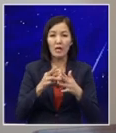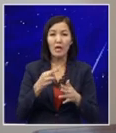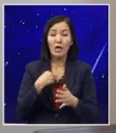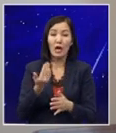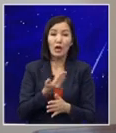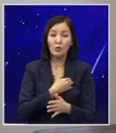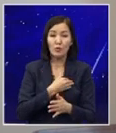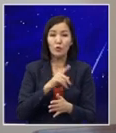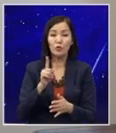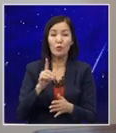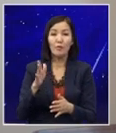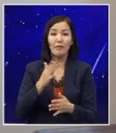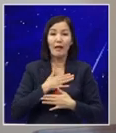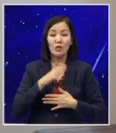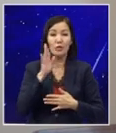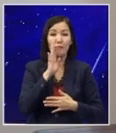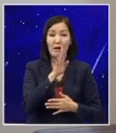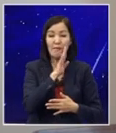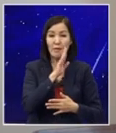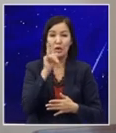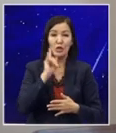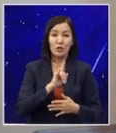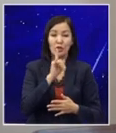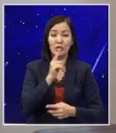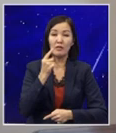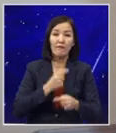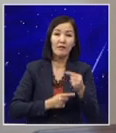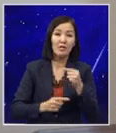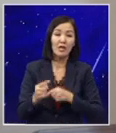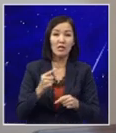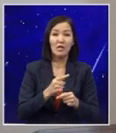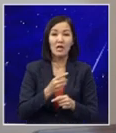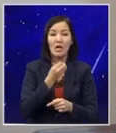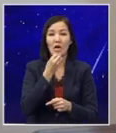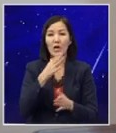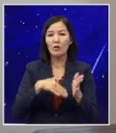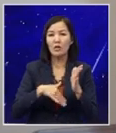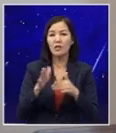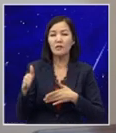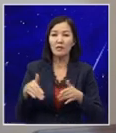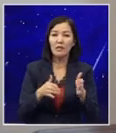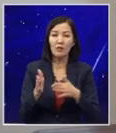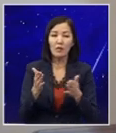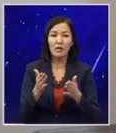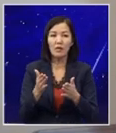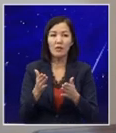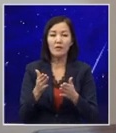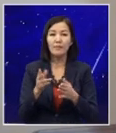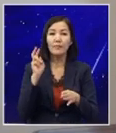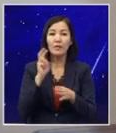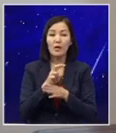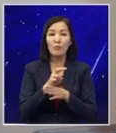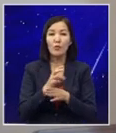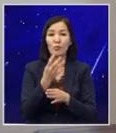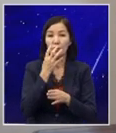наши мамы, женщины возвращались домой по хорошей, качественной дороге. Придя домой, чтобы